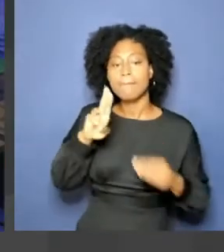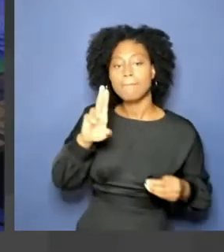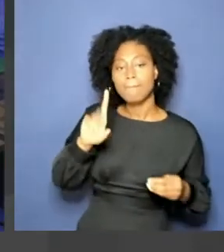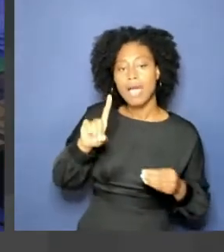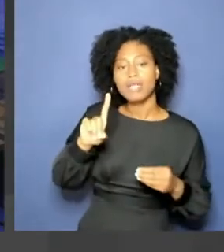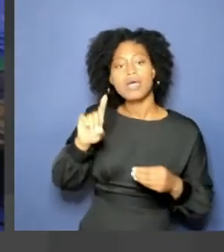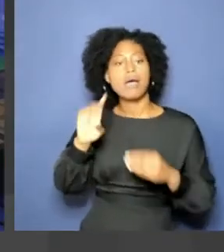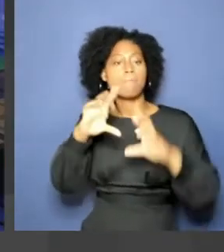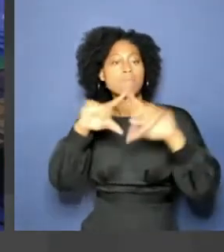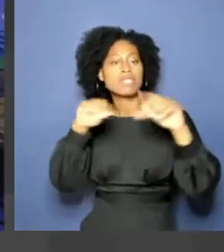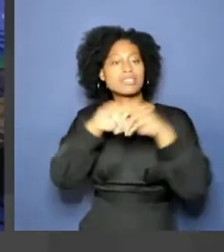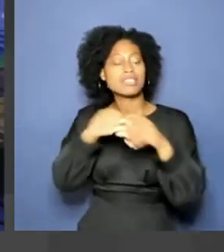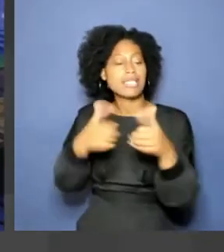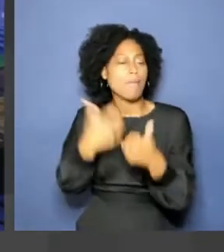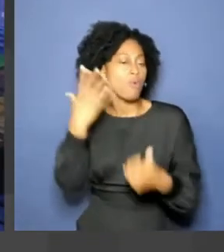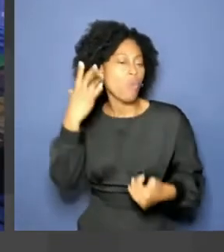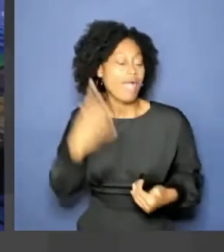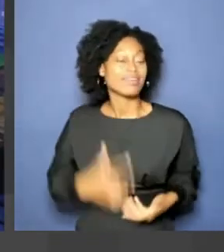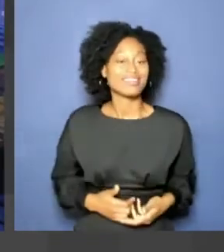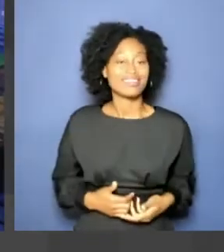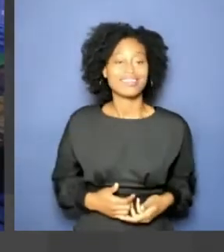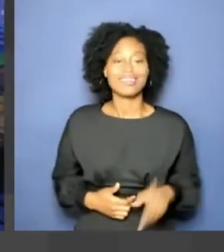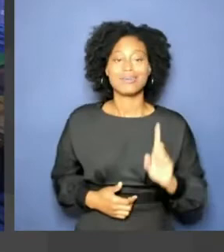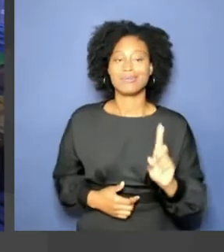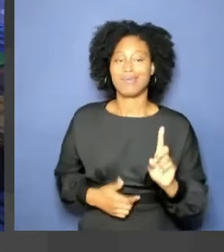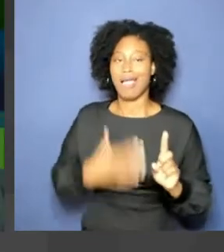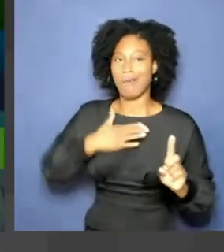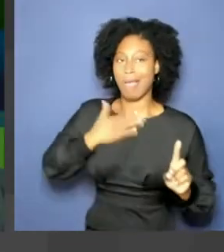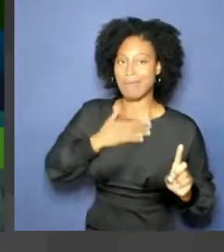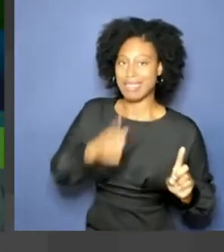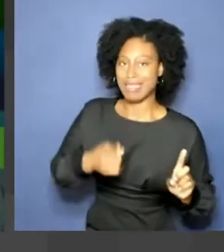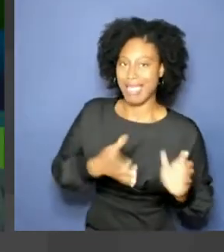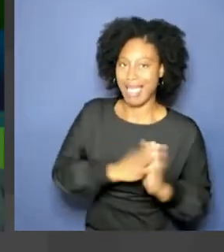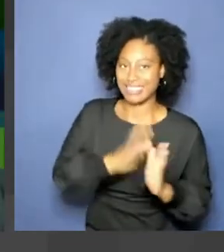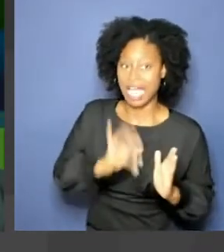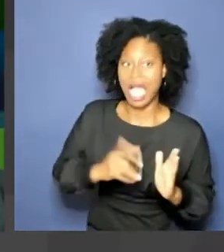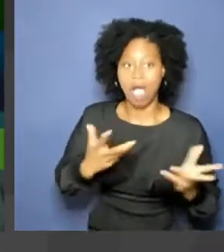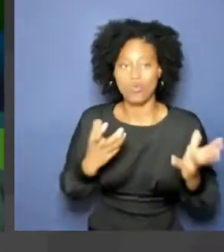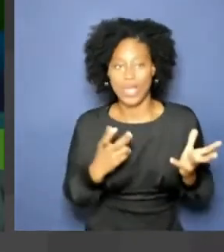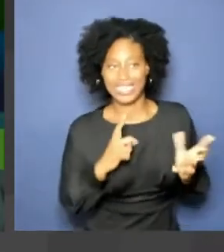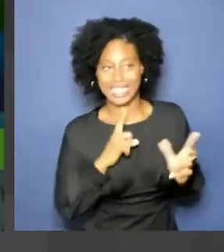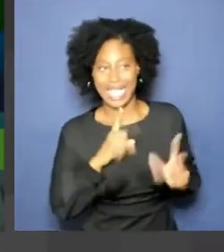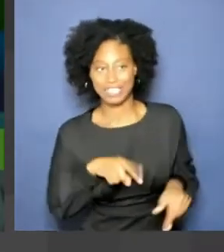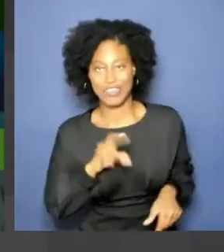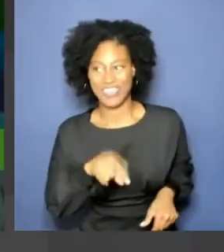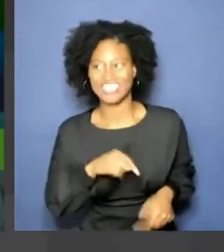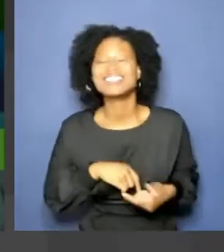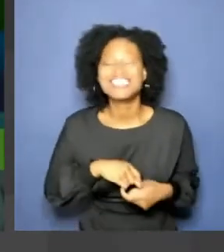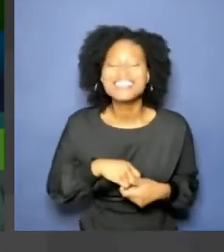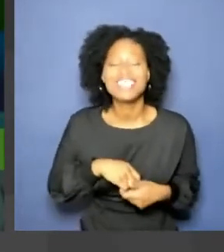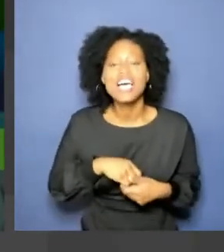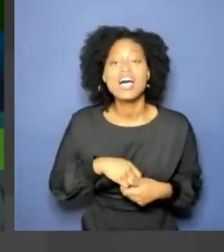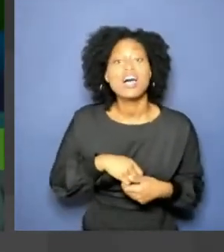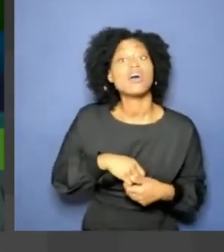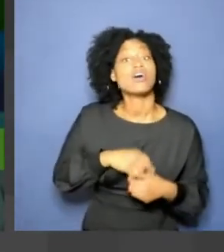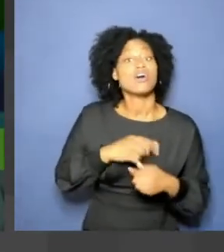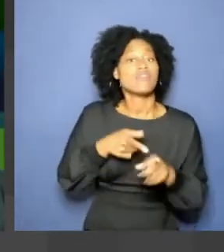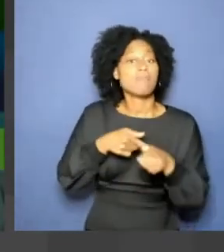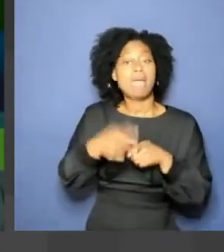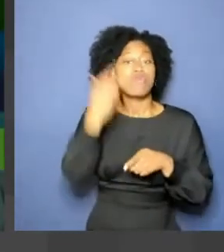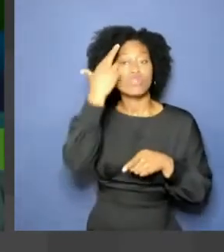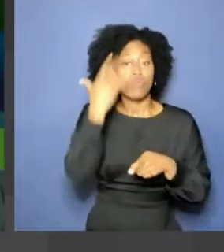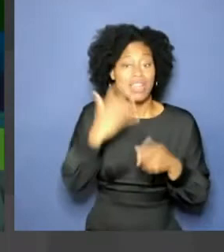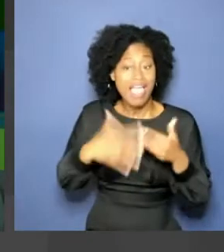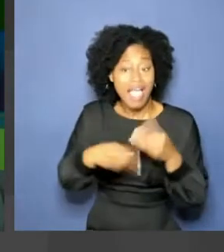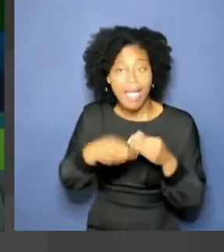か? I'm so excited they asked this question because I really wanted to answer it. So the main reason that I wanted to add mud bricks to the game is that I really